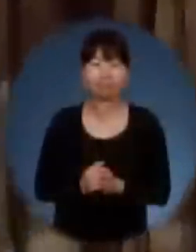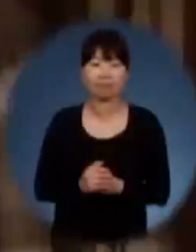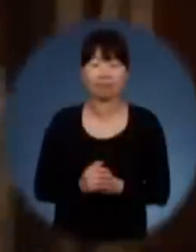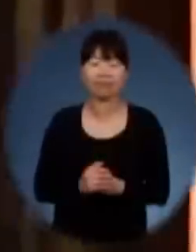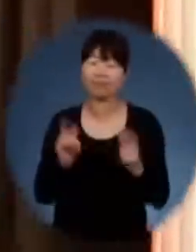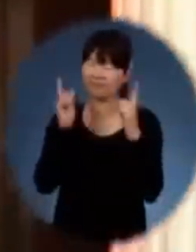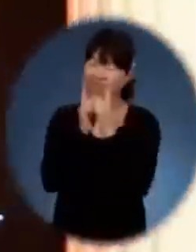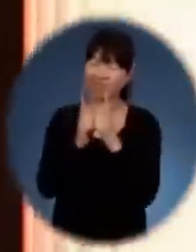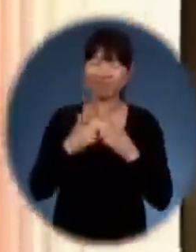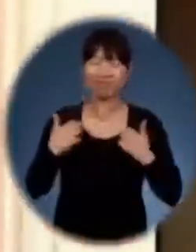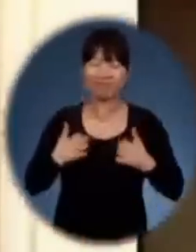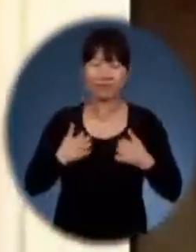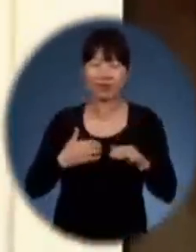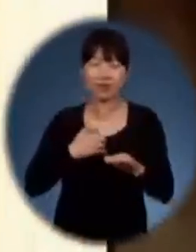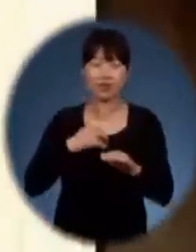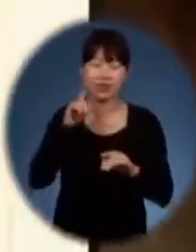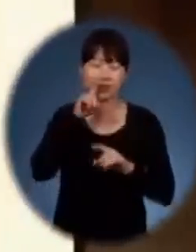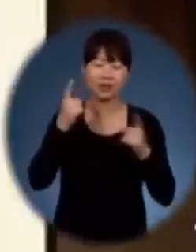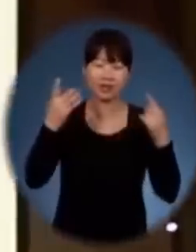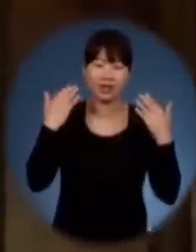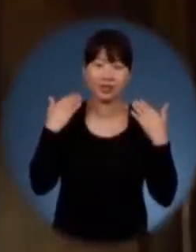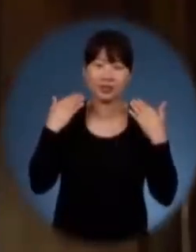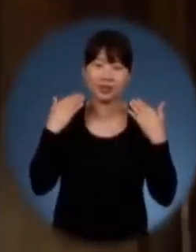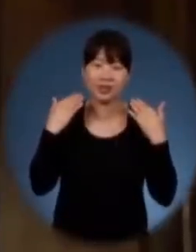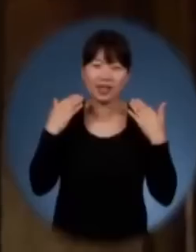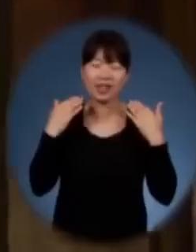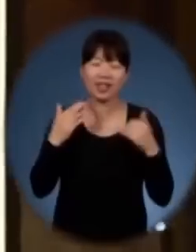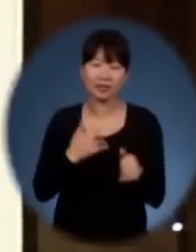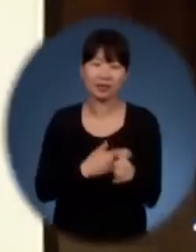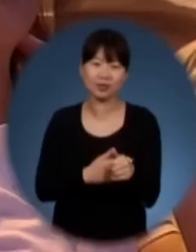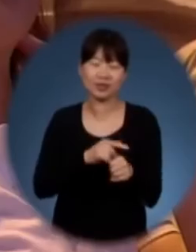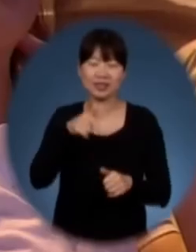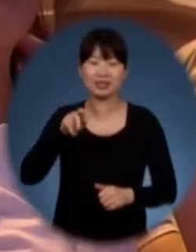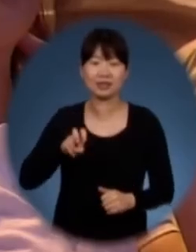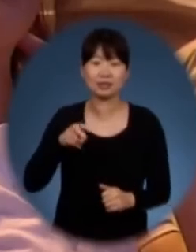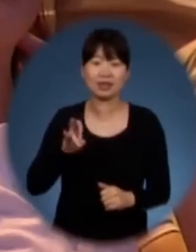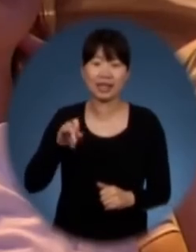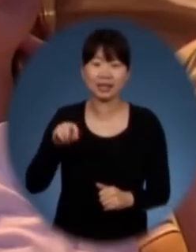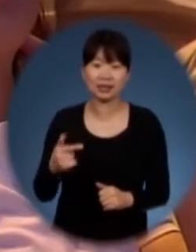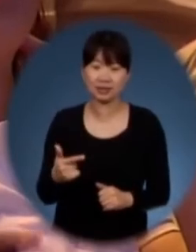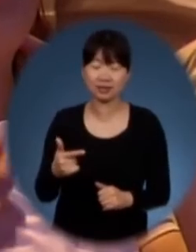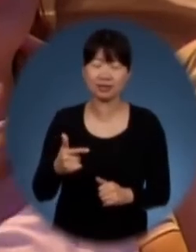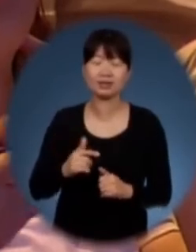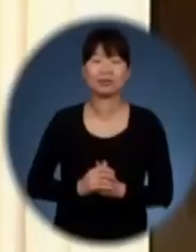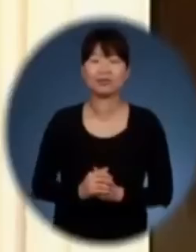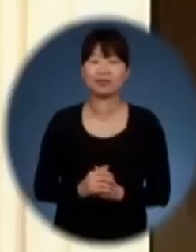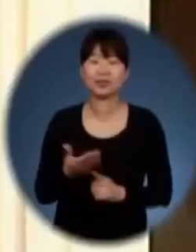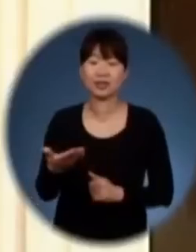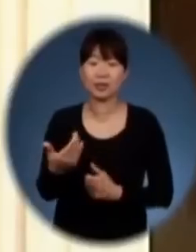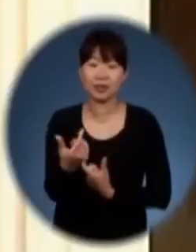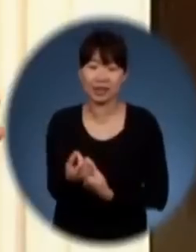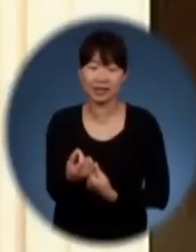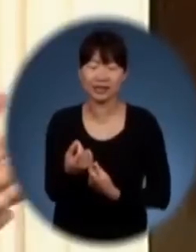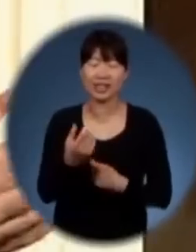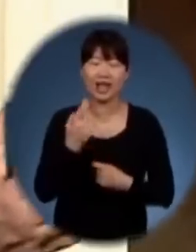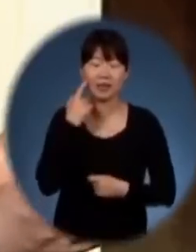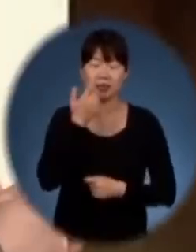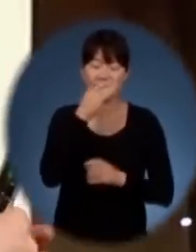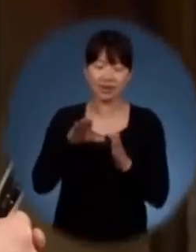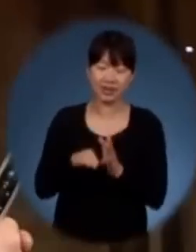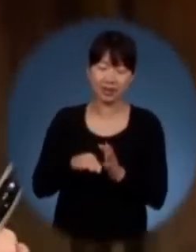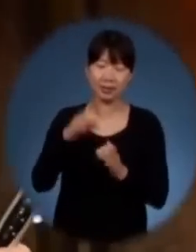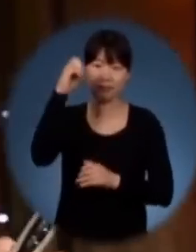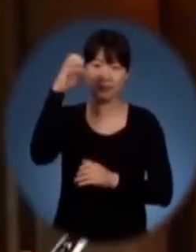반갑습니다 저는 연세대학교에 있는 김상근 교수입니다 여러분과 함께 아름다움의 시대 빛의